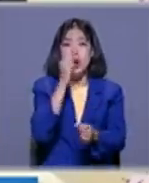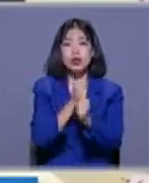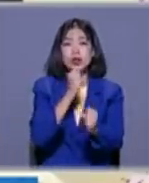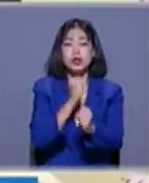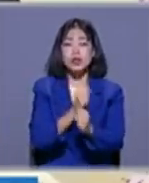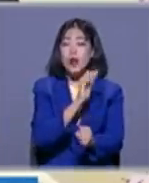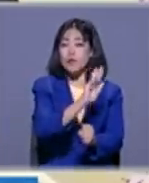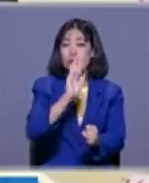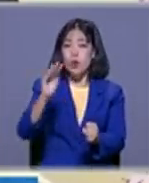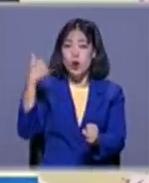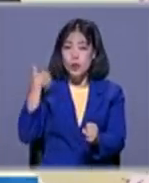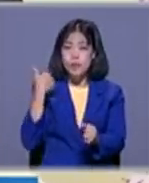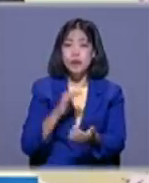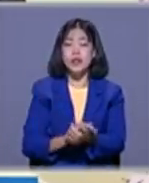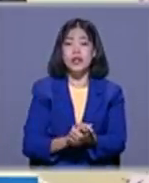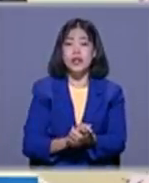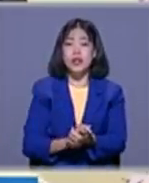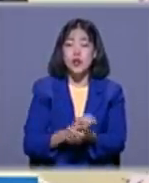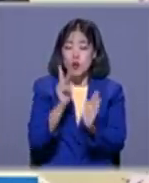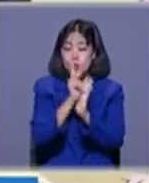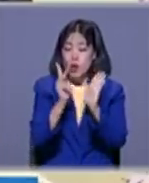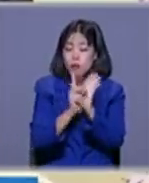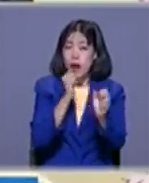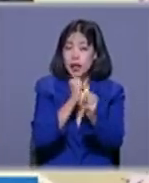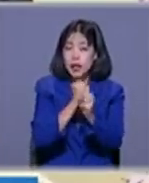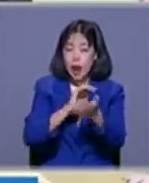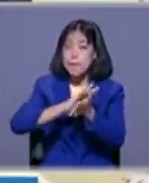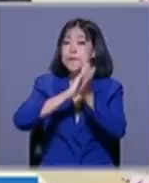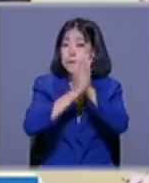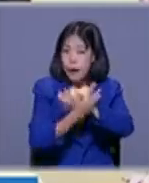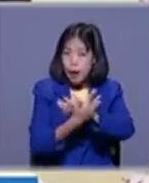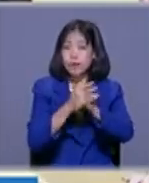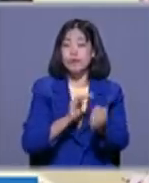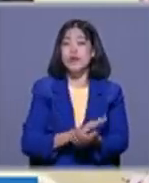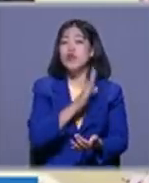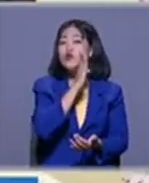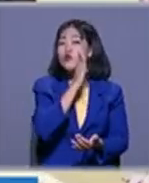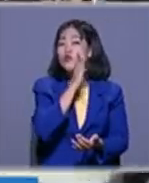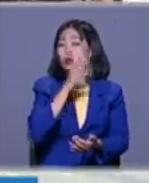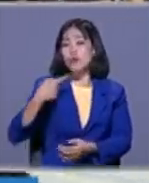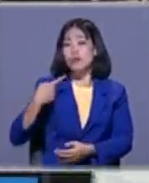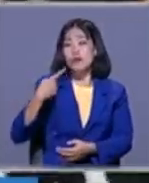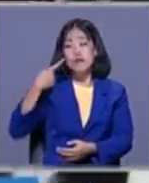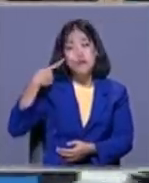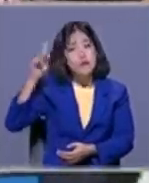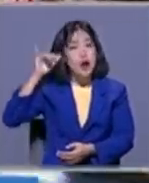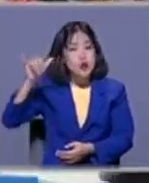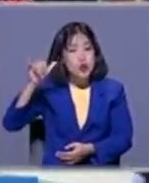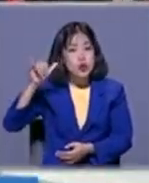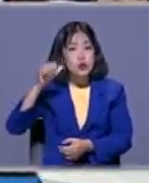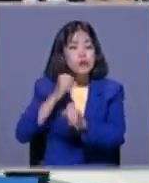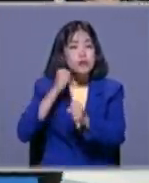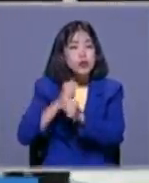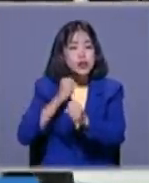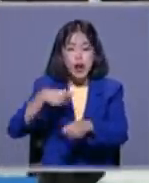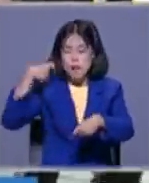การให้ใช้เฉพาะเรื่องในเรื่องกฎหมายที่เกี่ยวข้องกับการปฏิรูปประเทศไม่ใช่บอกว่าพลเอกประยุทธ์จะ อยู่ในสภายากก็เลยให้วุฒิสมา